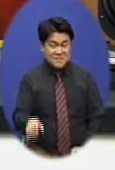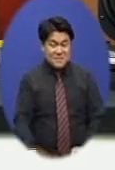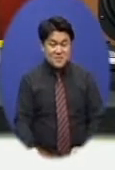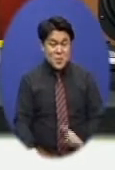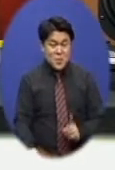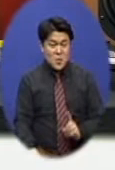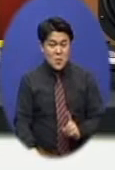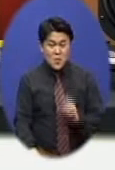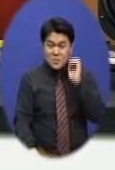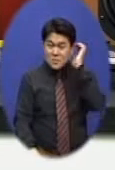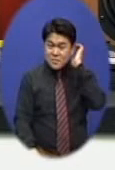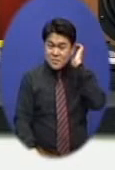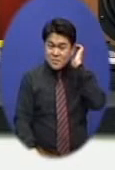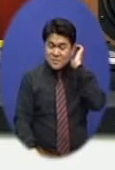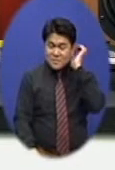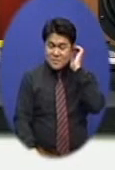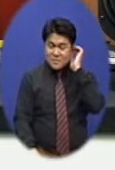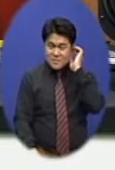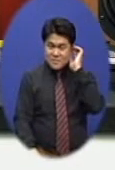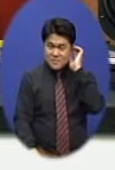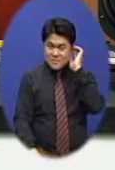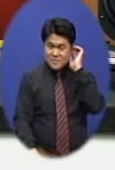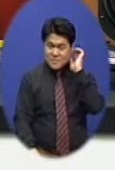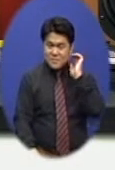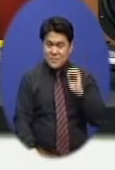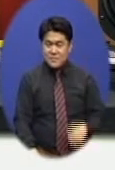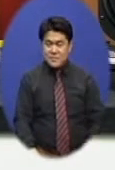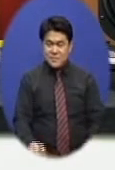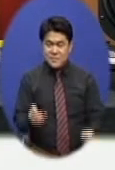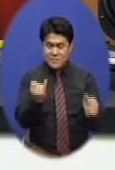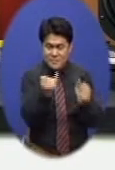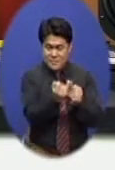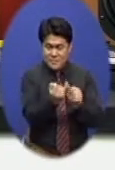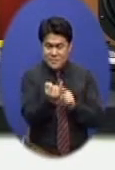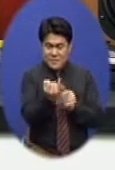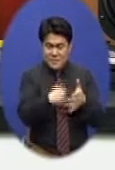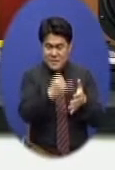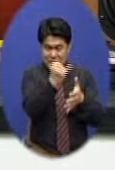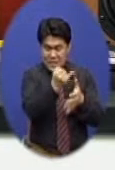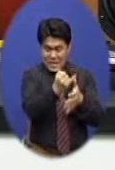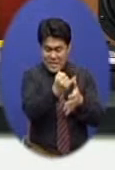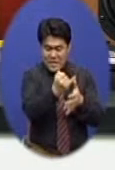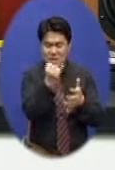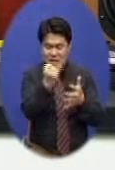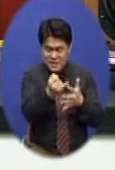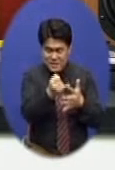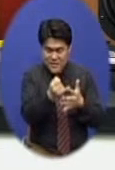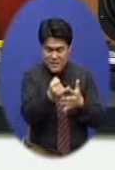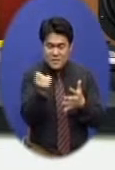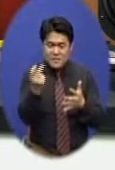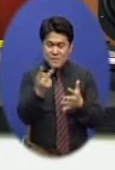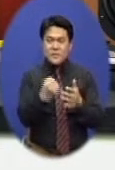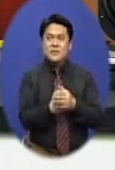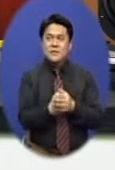그 어떻게 되세요? 자제분들? 저기요. 네. 시집간 저기 큰딸, 작은딸